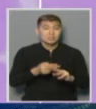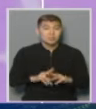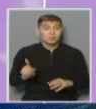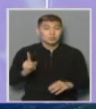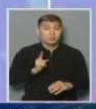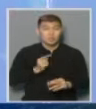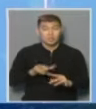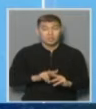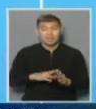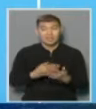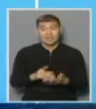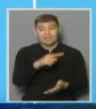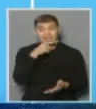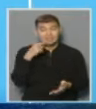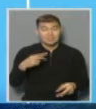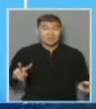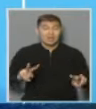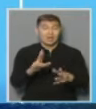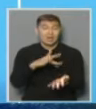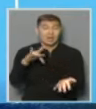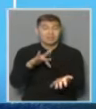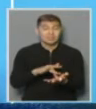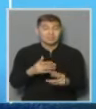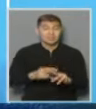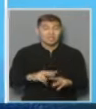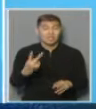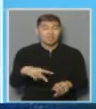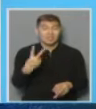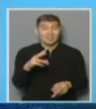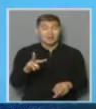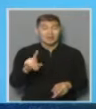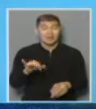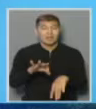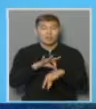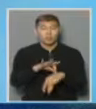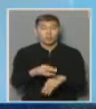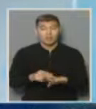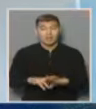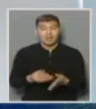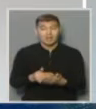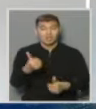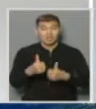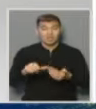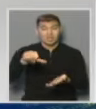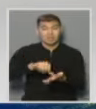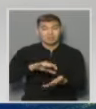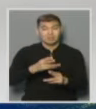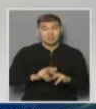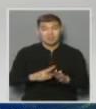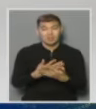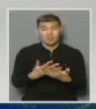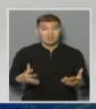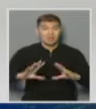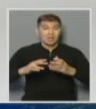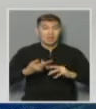тұр. Анығында Ресей астанасында 2022 жылдың мамыр айында өтетін байқауға шақырылды. Ал түрлі